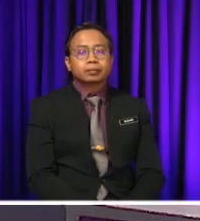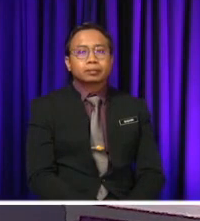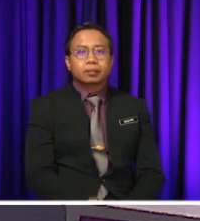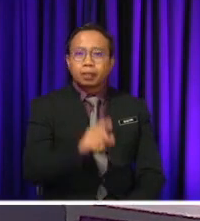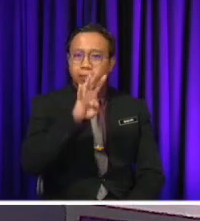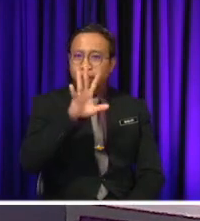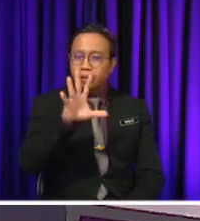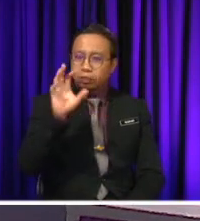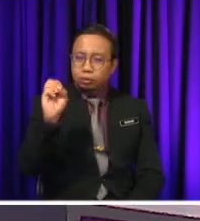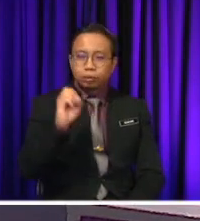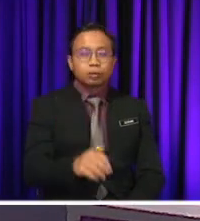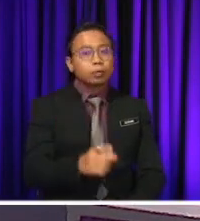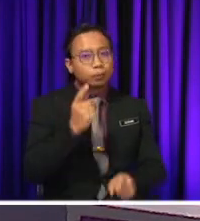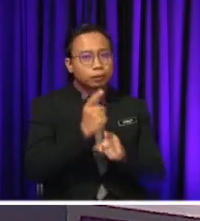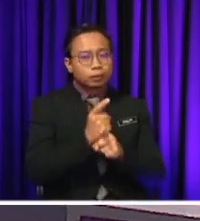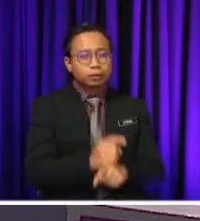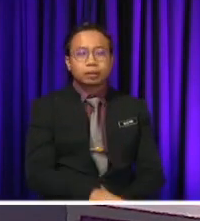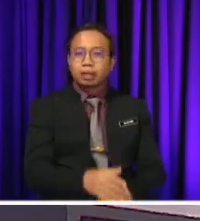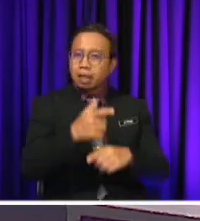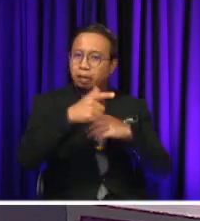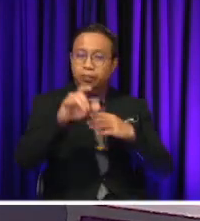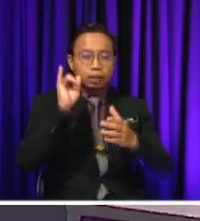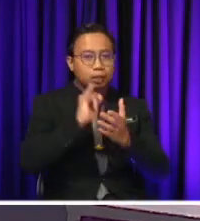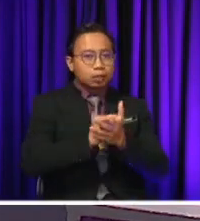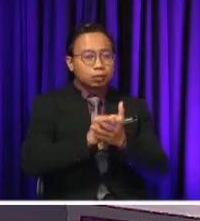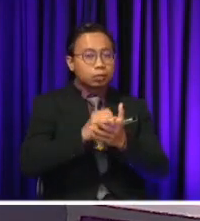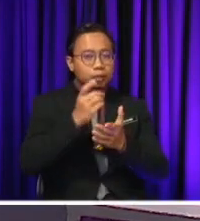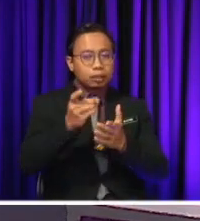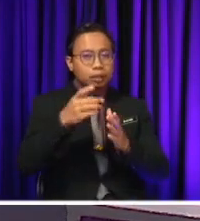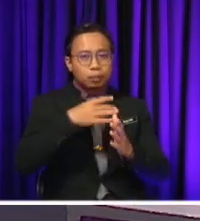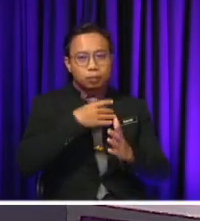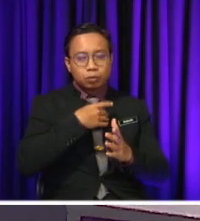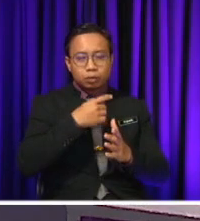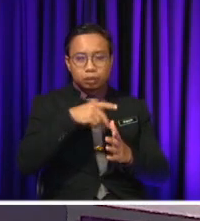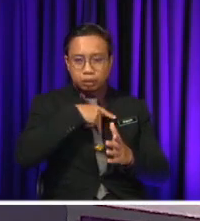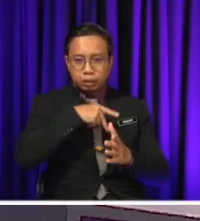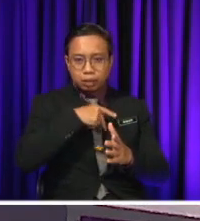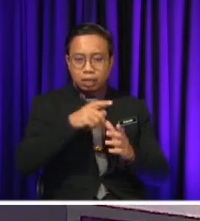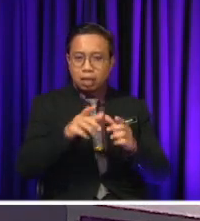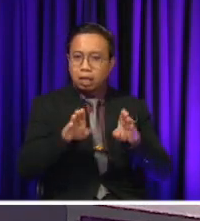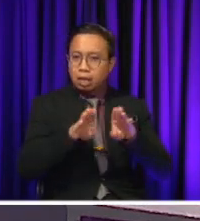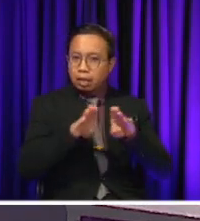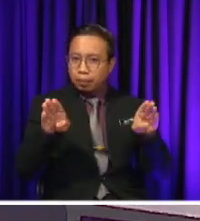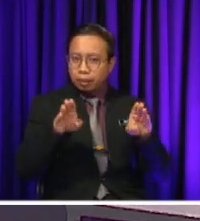450 Tuh kan Lepas itu dia punya lebar lebar